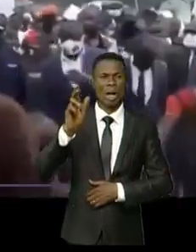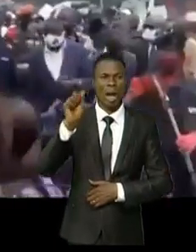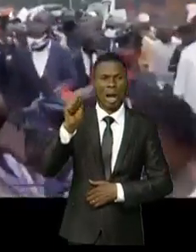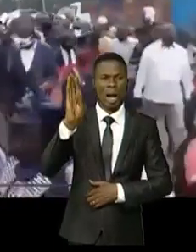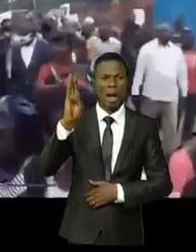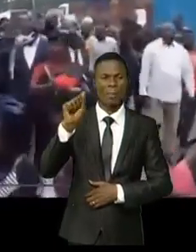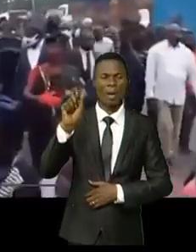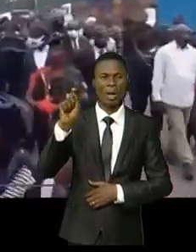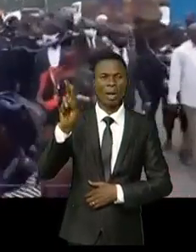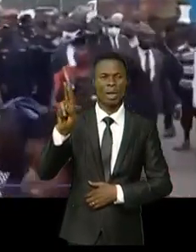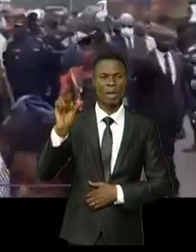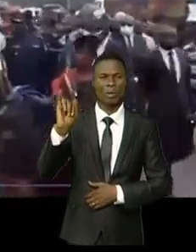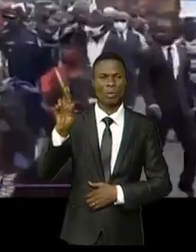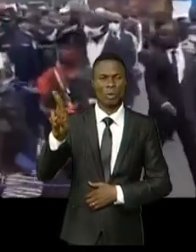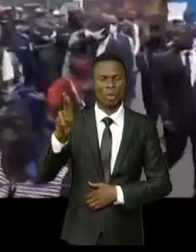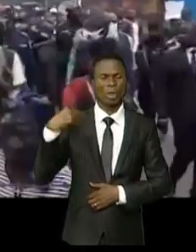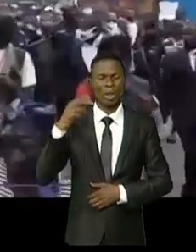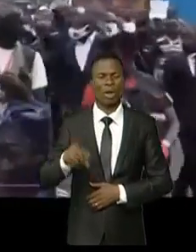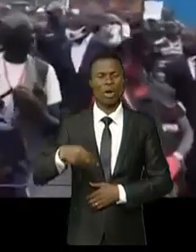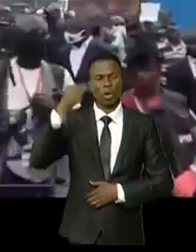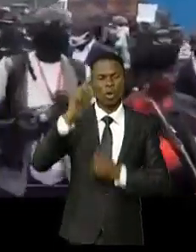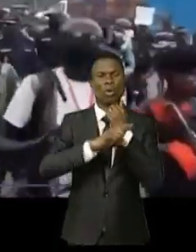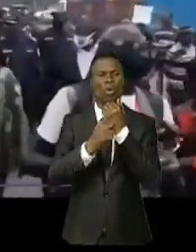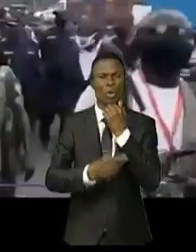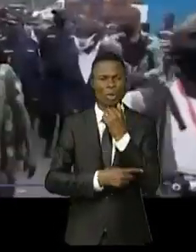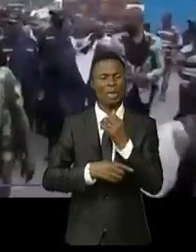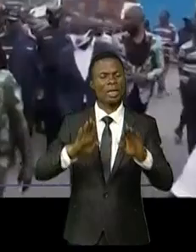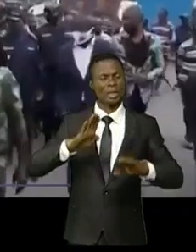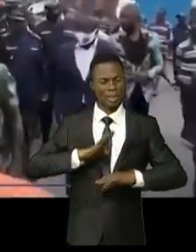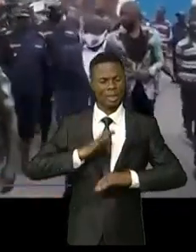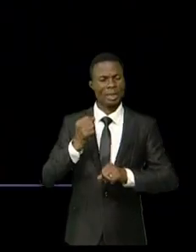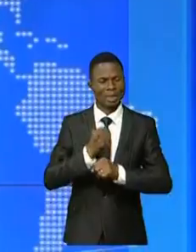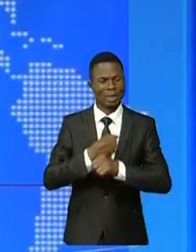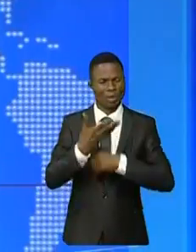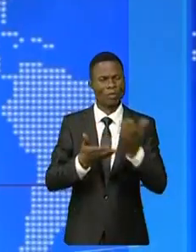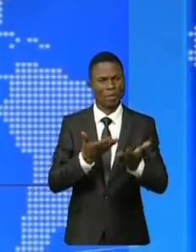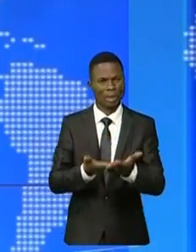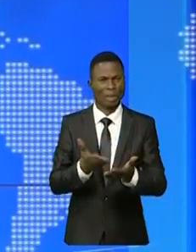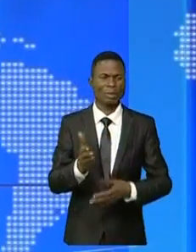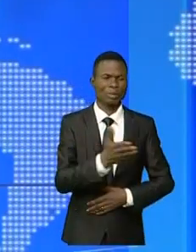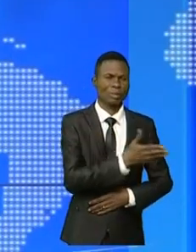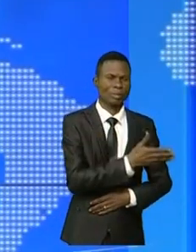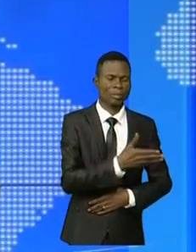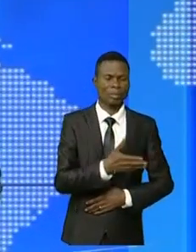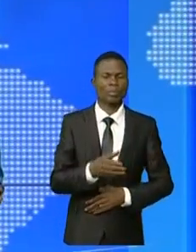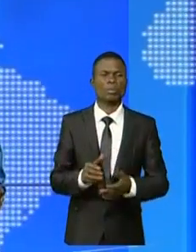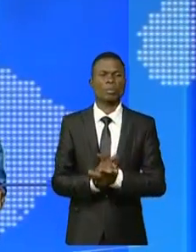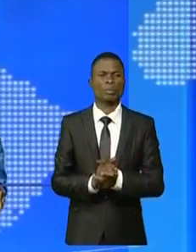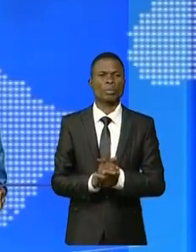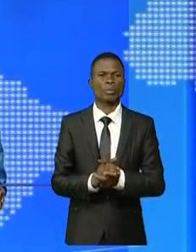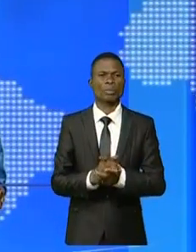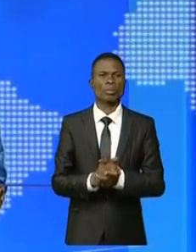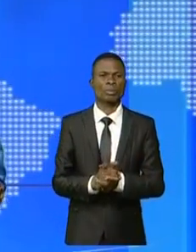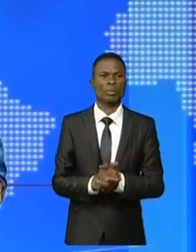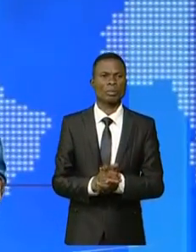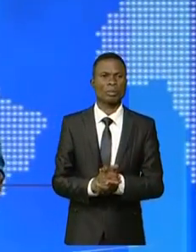jusqu'au port de Kituku où le gouverneur du Nord Kivu se dit satisfait de sa mission. La circulation des armes légères